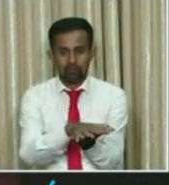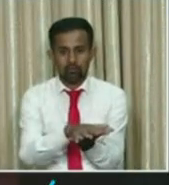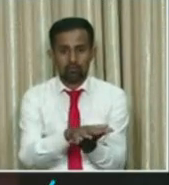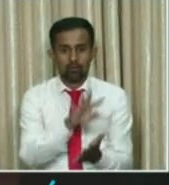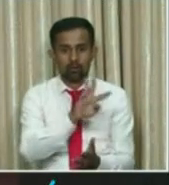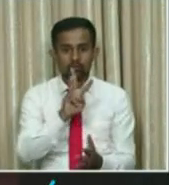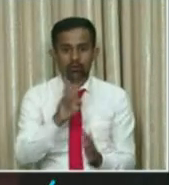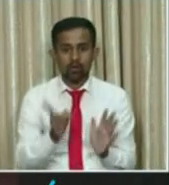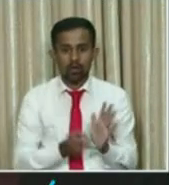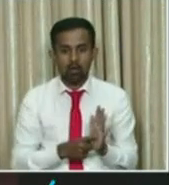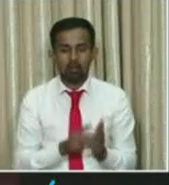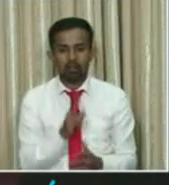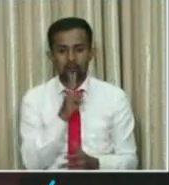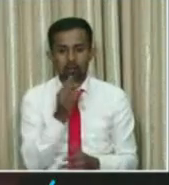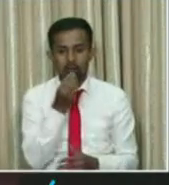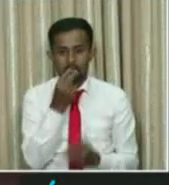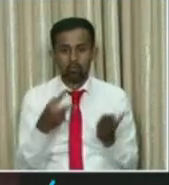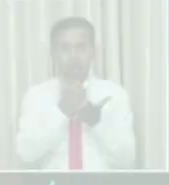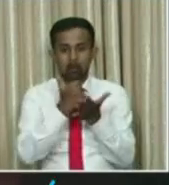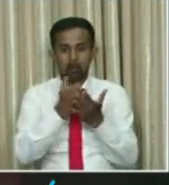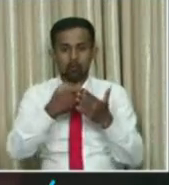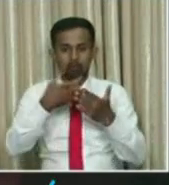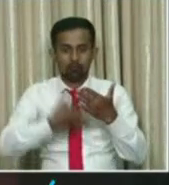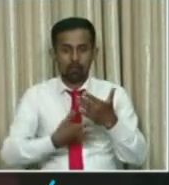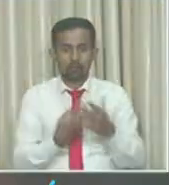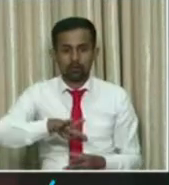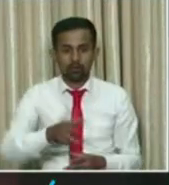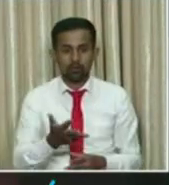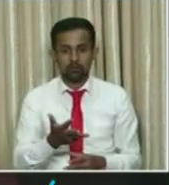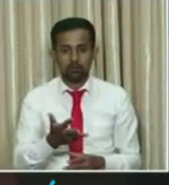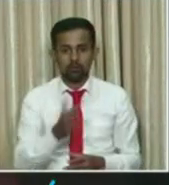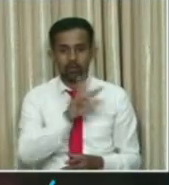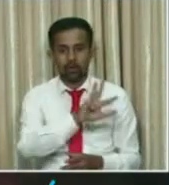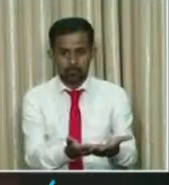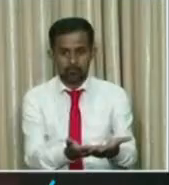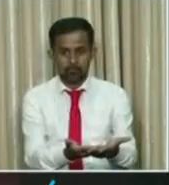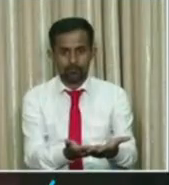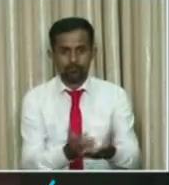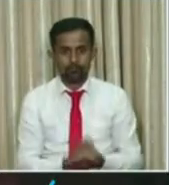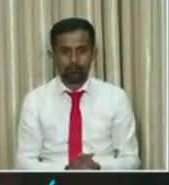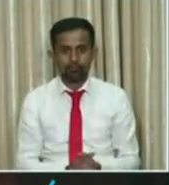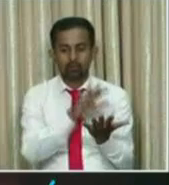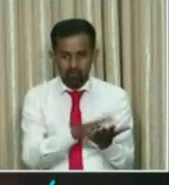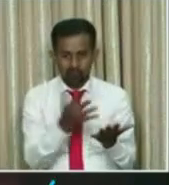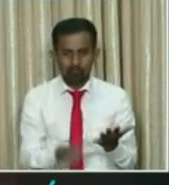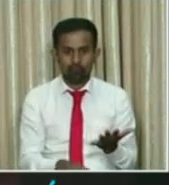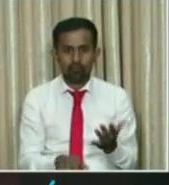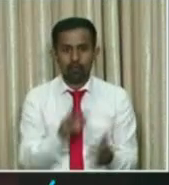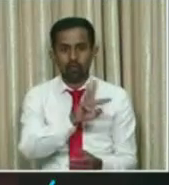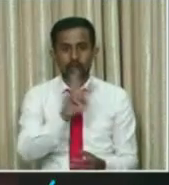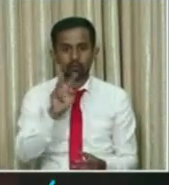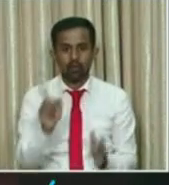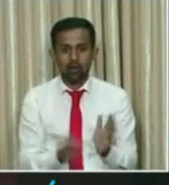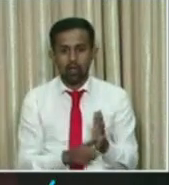43 ලක්ෂයකට දිවාහාර මුද්‍රයක් ලබා දුන්නයි කියන කාරණාව. 1994 වාර්තාවේ ඒකනුත් තහවුරු කරනවා 43